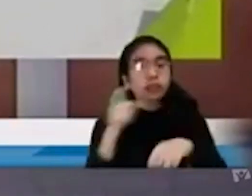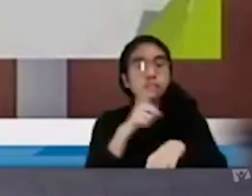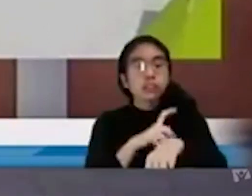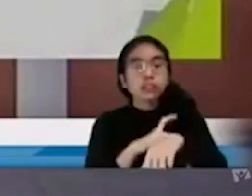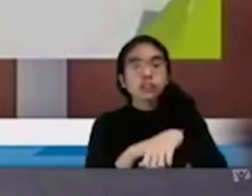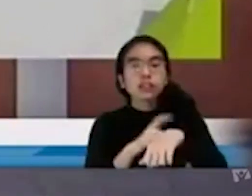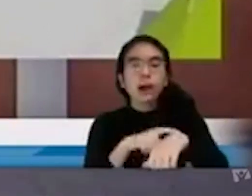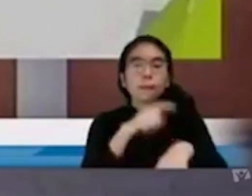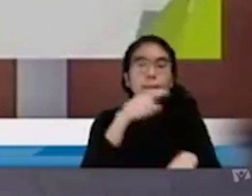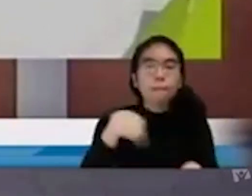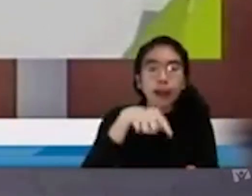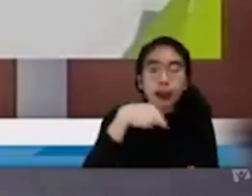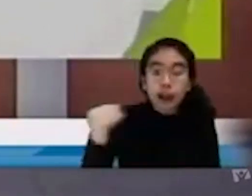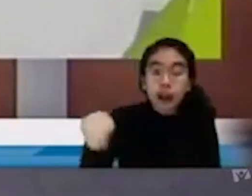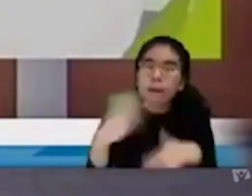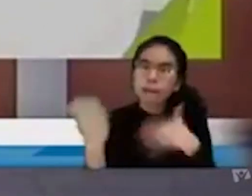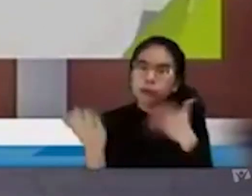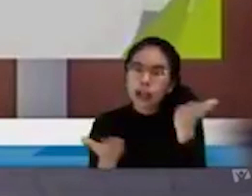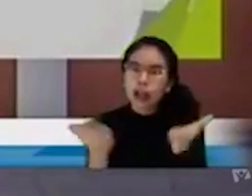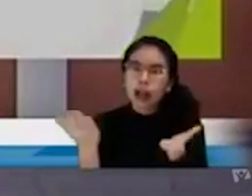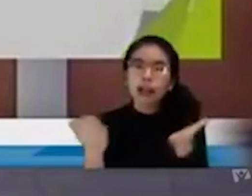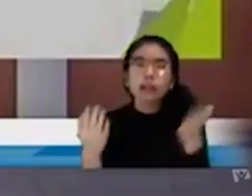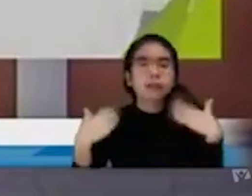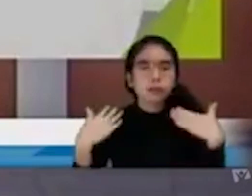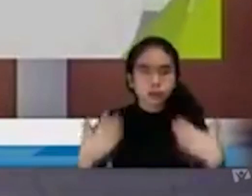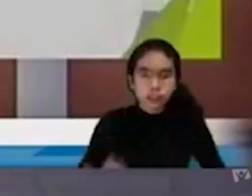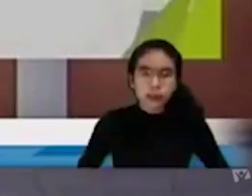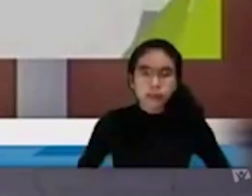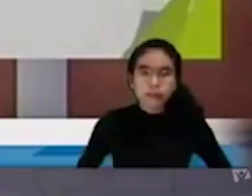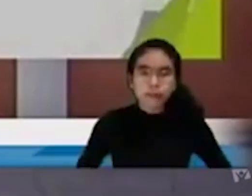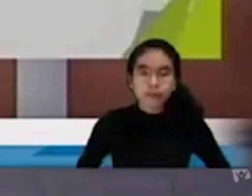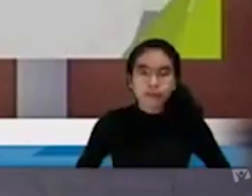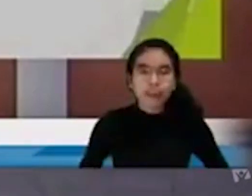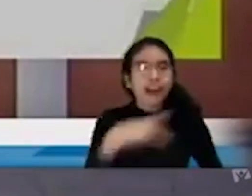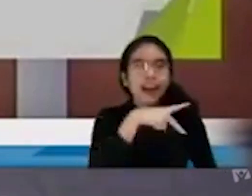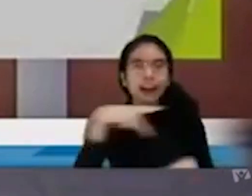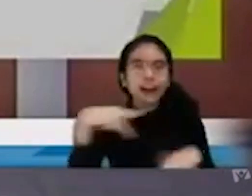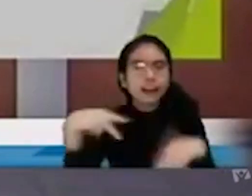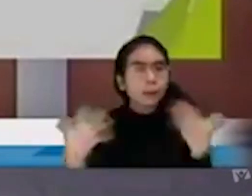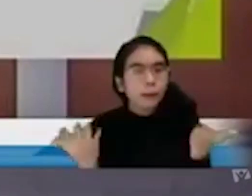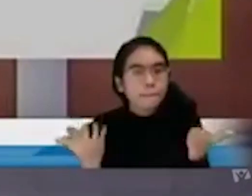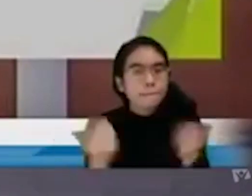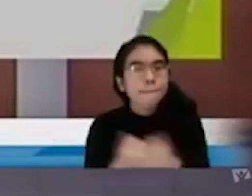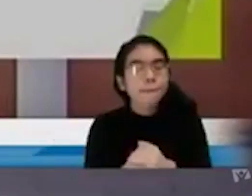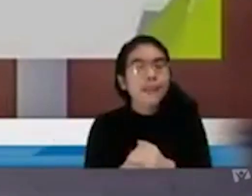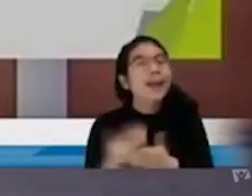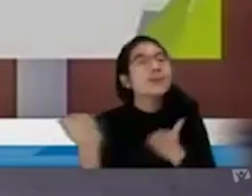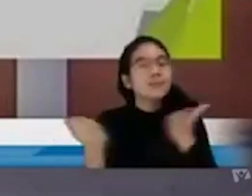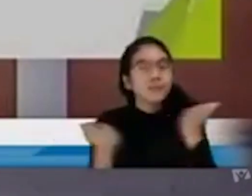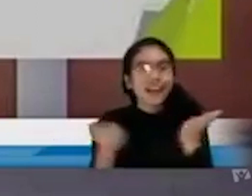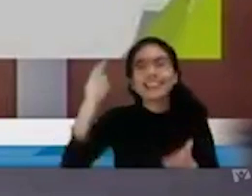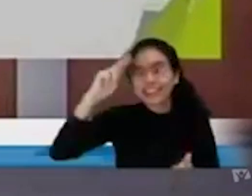misi yang pertama, bagaimana mereka melayani Tuhan. Dengan melayani Tuhan, baru mereka